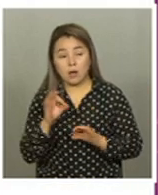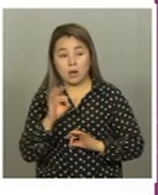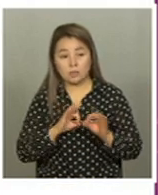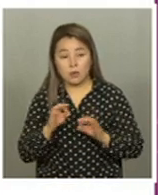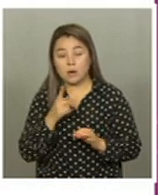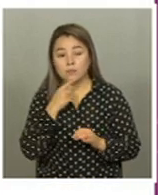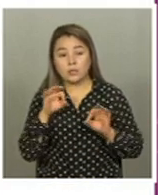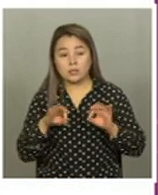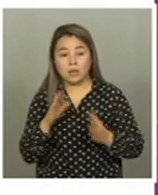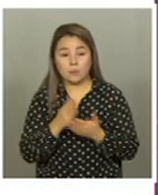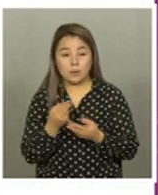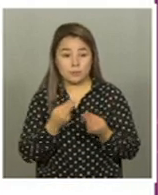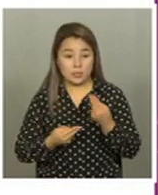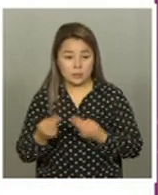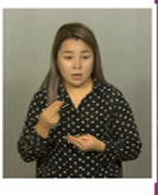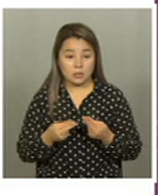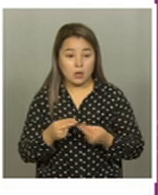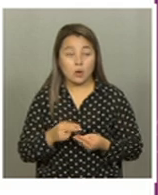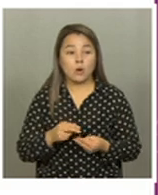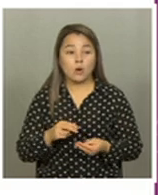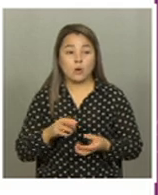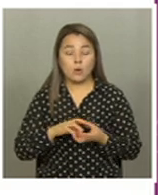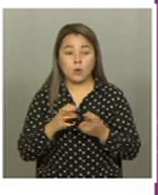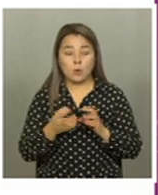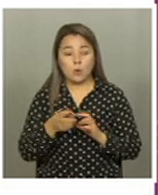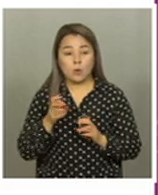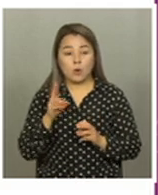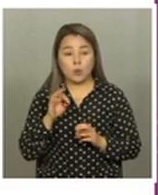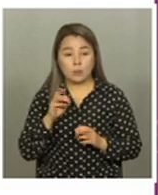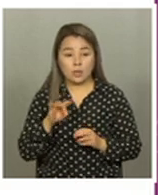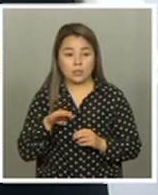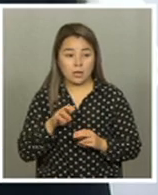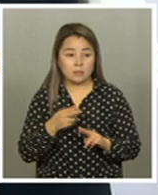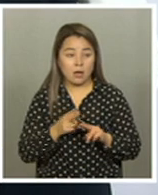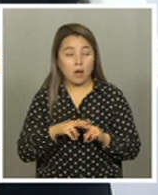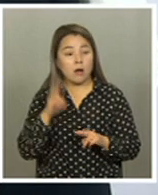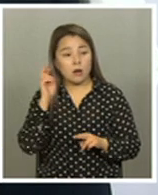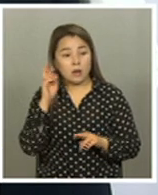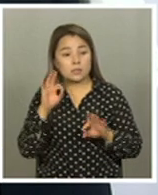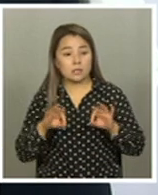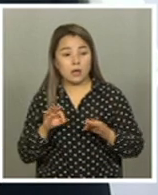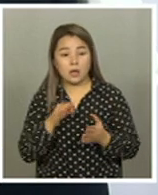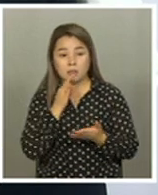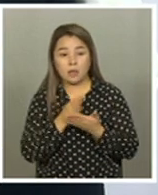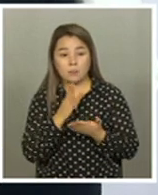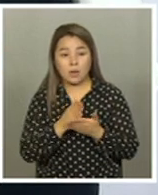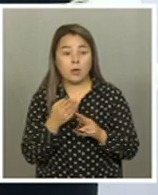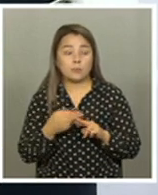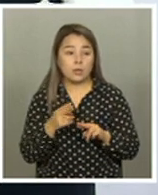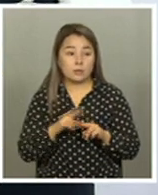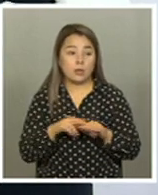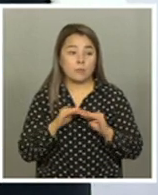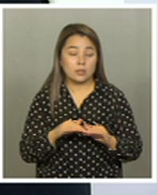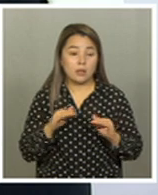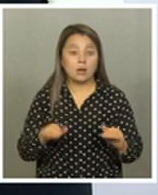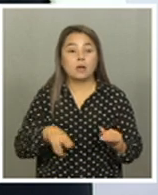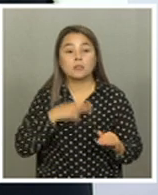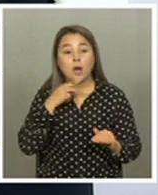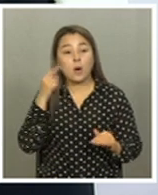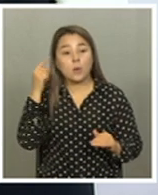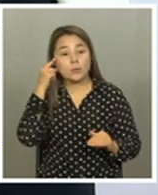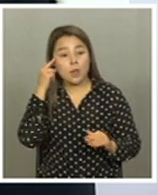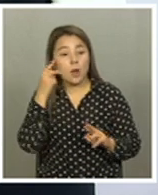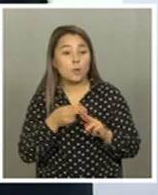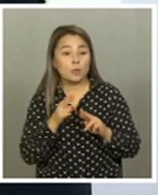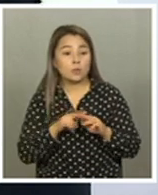белгіленеді, ал көміртек атомдары қара түспен белгіленеді. Ал енді балалар, ойланып көрейік, бұл